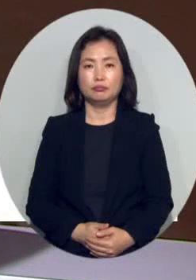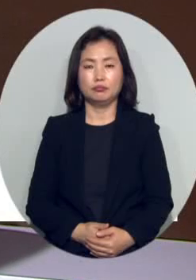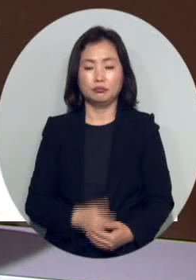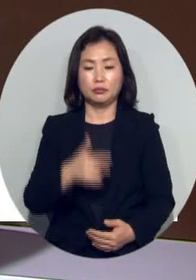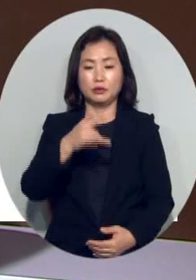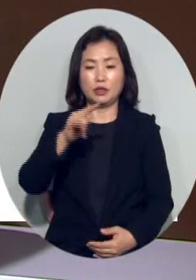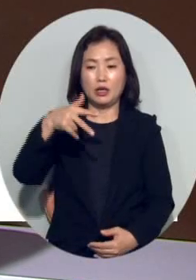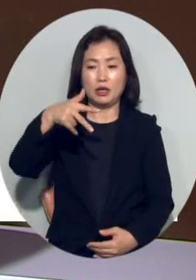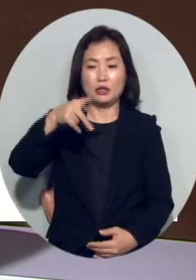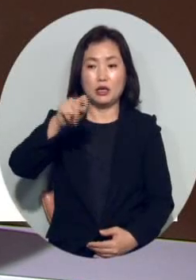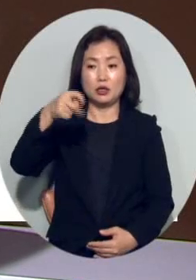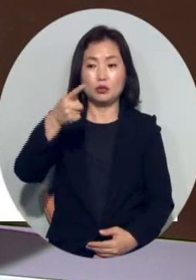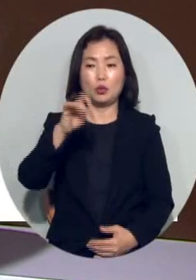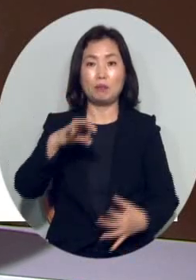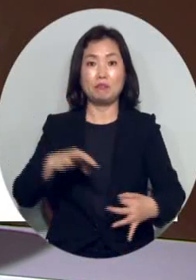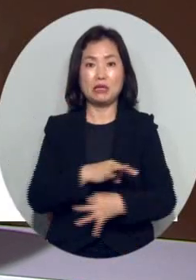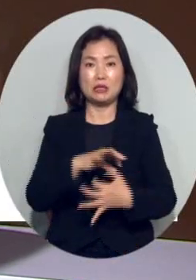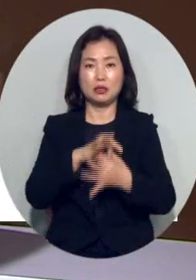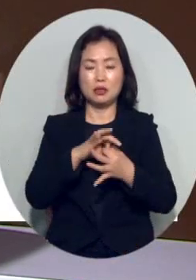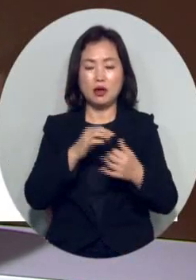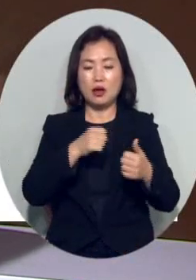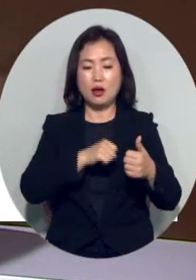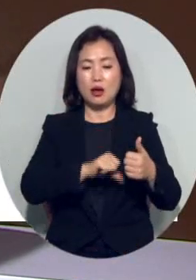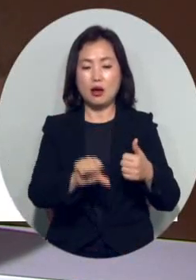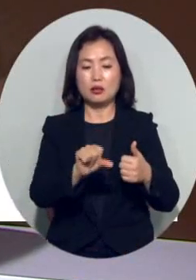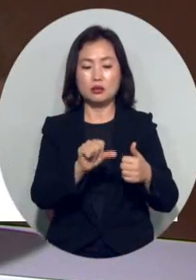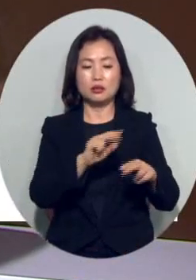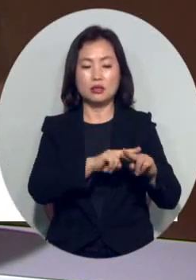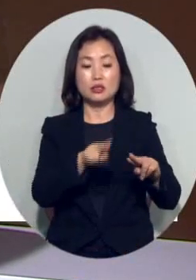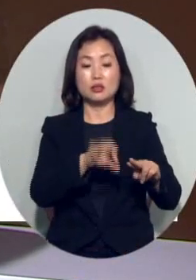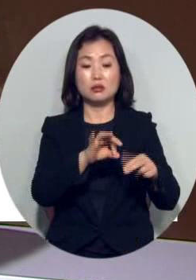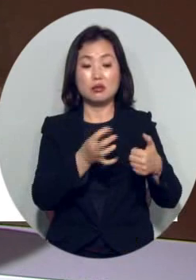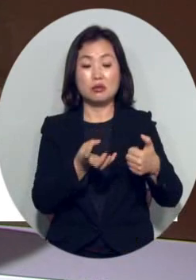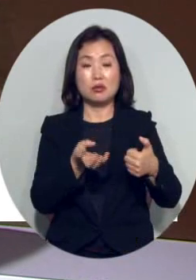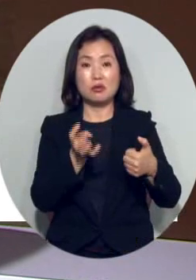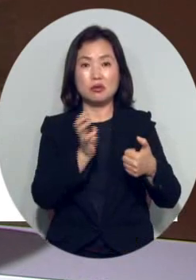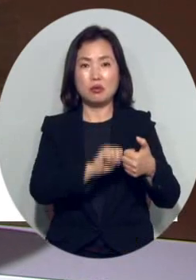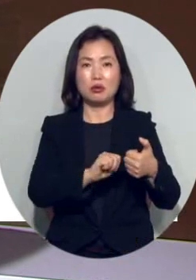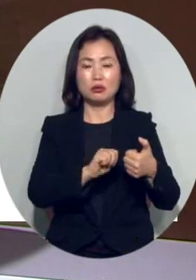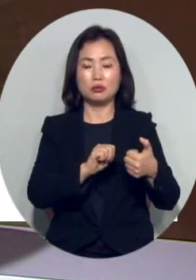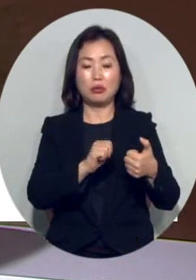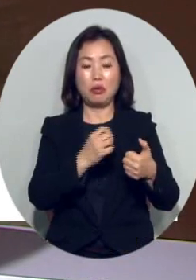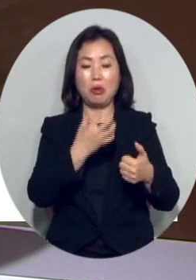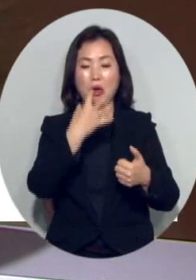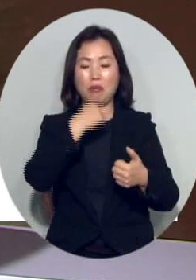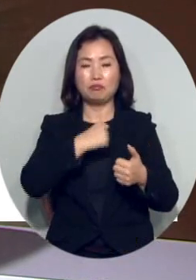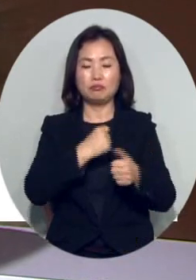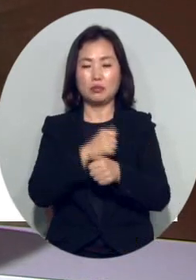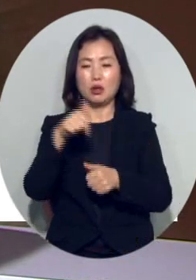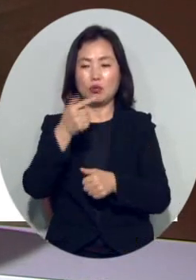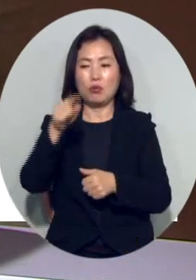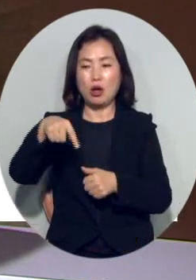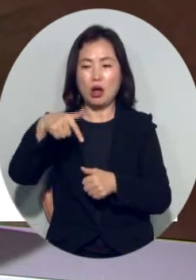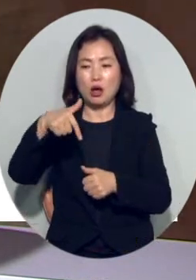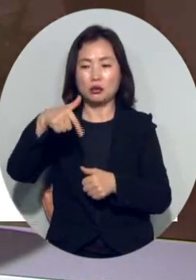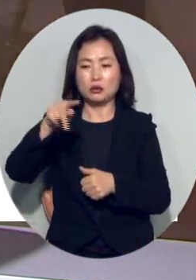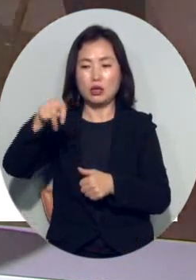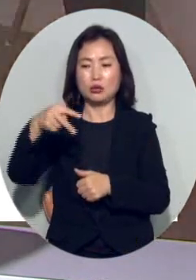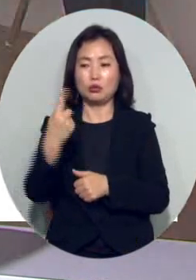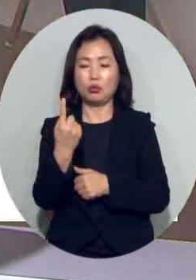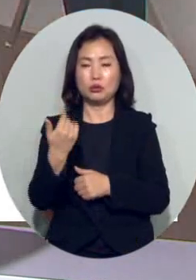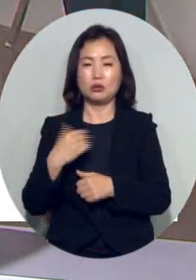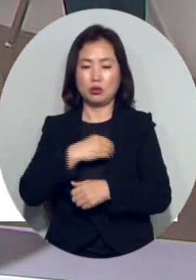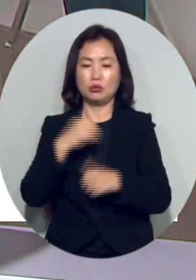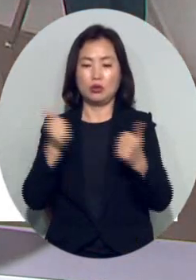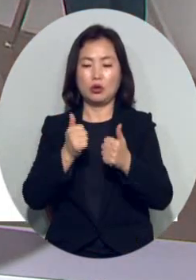대장동 비리 의혹과 관련해 아들을 통해 퇴직금 등의 명목으로 50억 원을 받은 혐의로 곽상도 전 의원에게